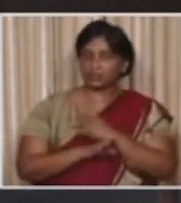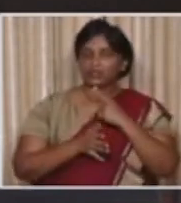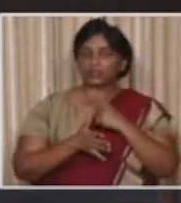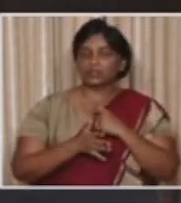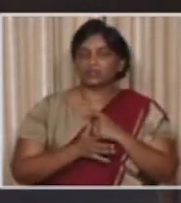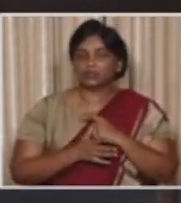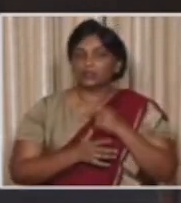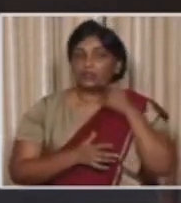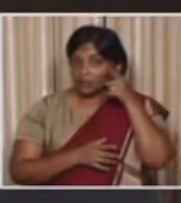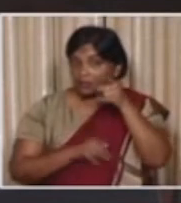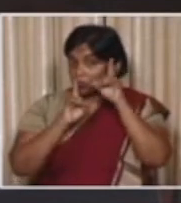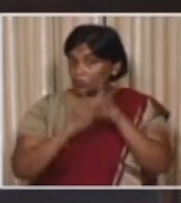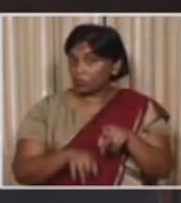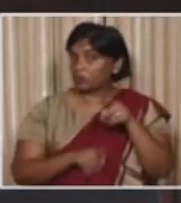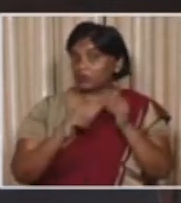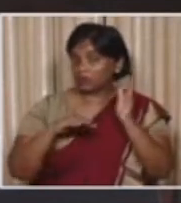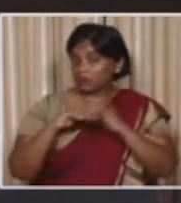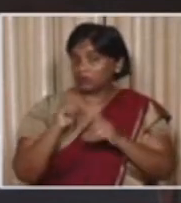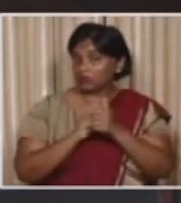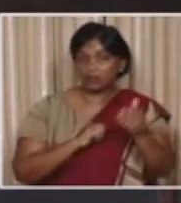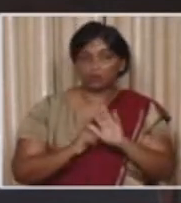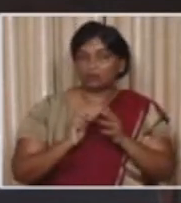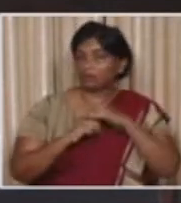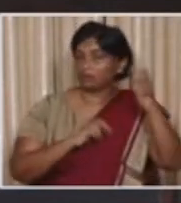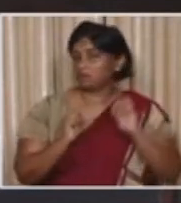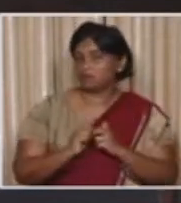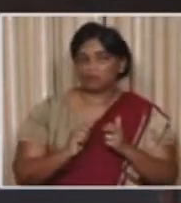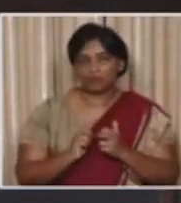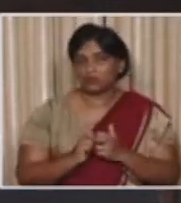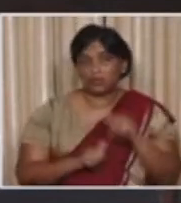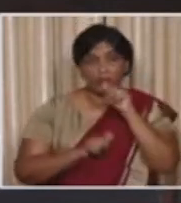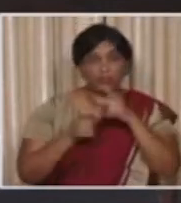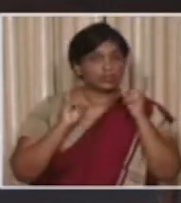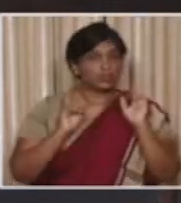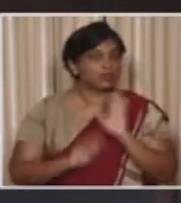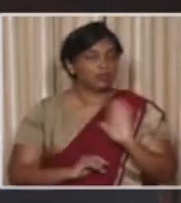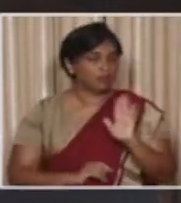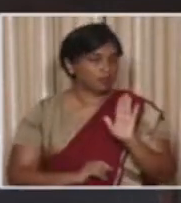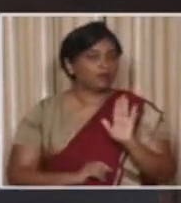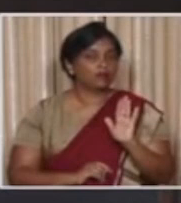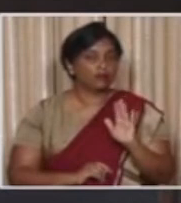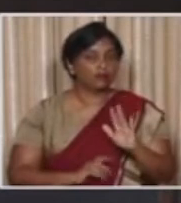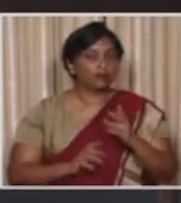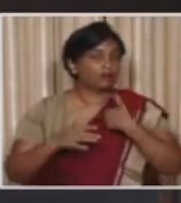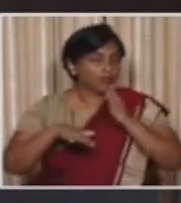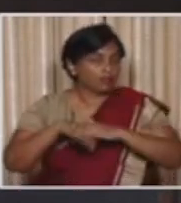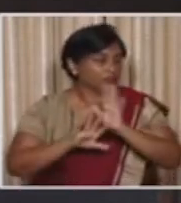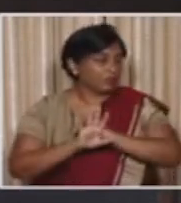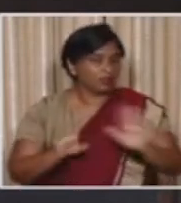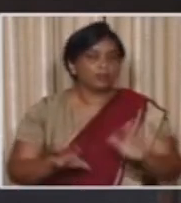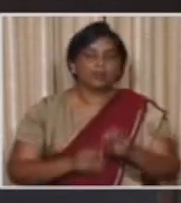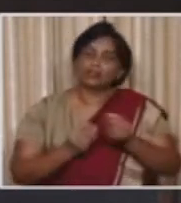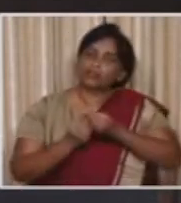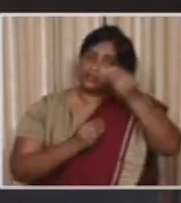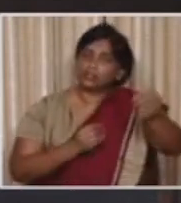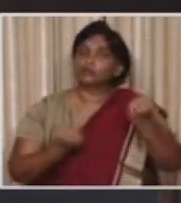චන්ද්‍රගුප්ත ඔයා මේකට අතගහලා මේක යන්න එපා. මේක මහායානක වැඩක්. මේ ඖෂධත් එක්ක සෙල්ලම් කරන්න යන්න එපා. ඔවට අත ගහන්න යන්න එපා. ඒක